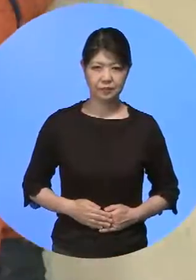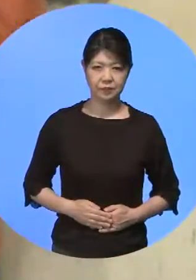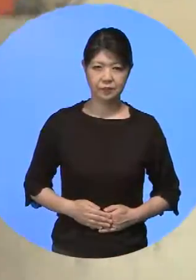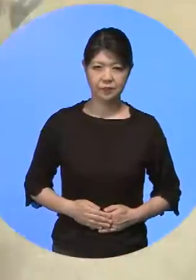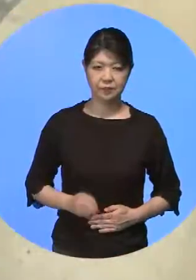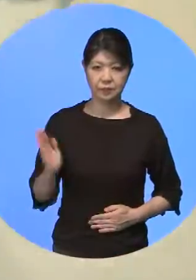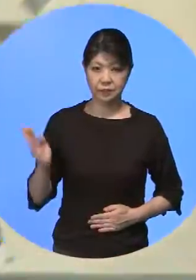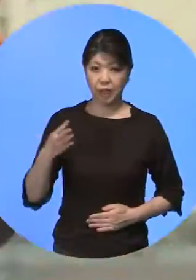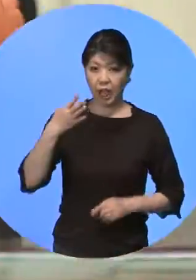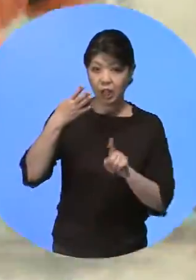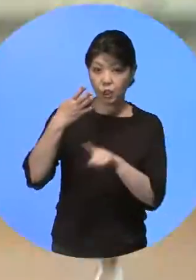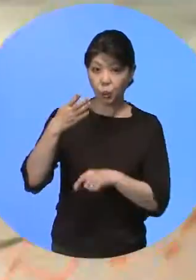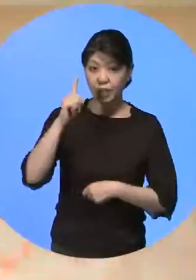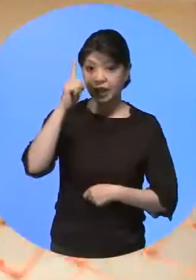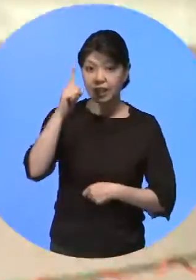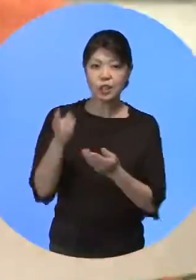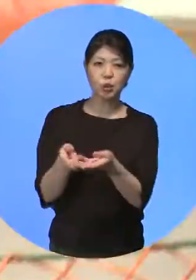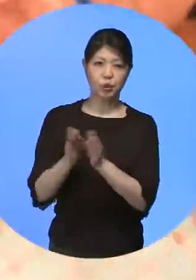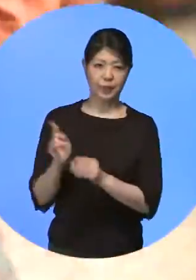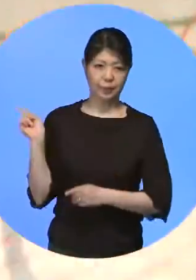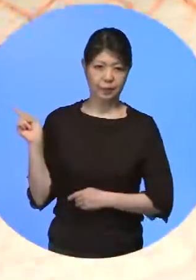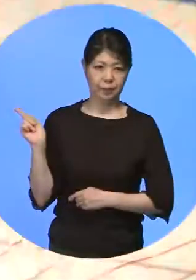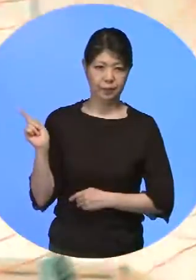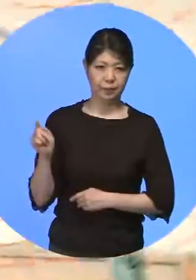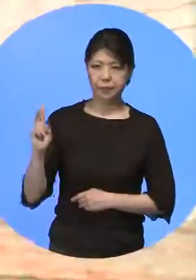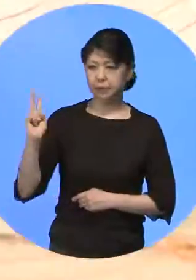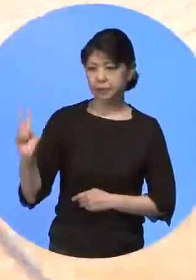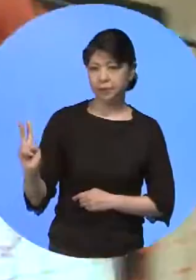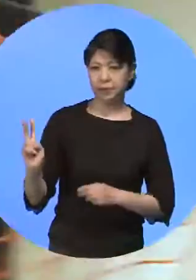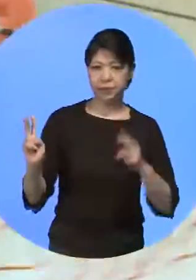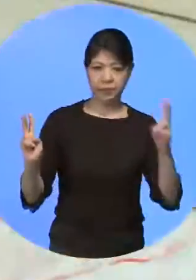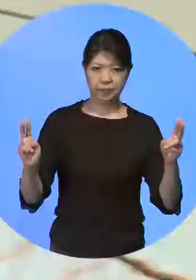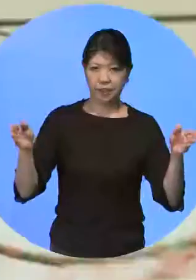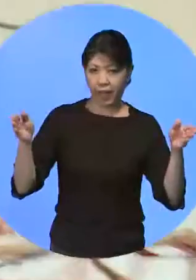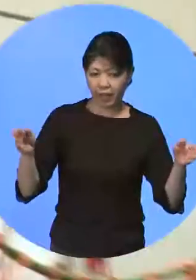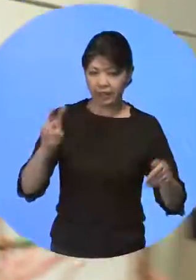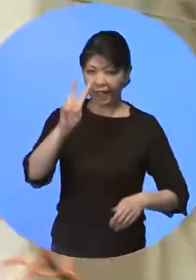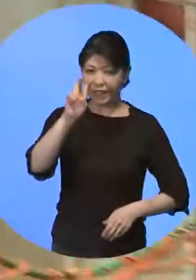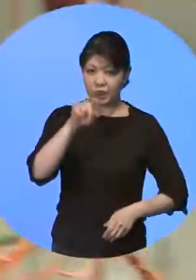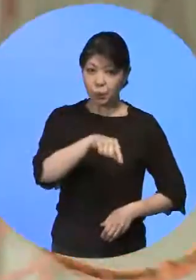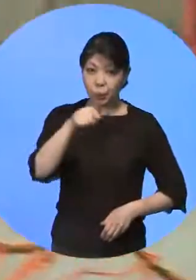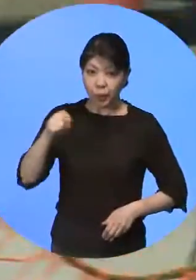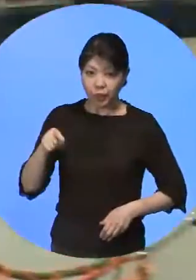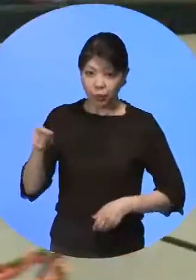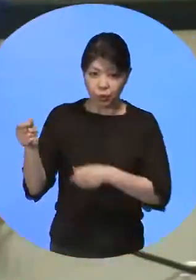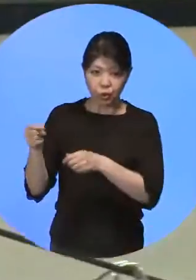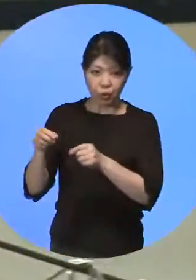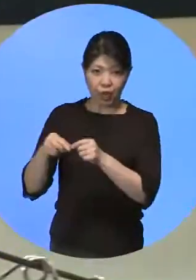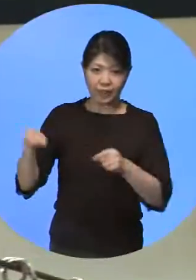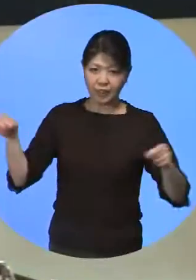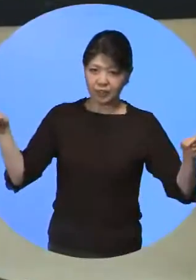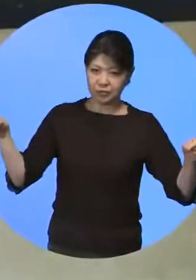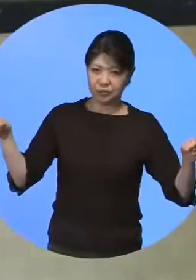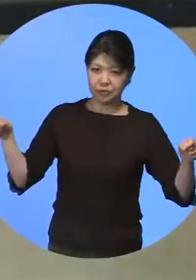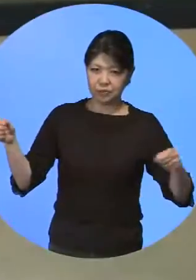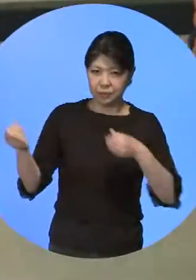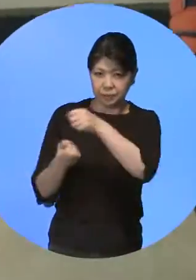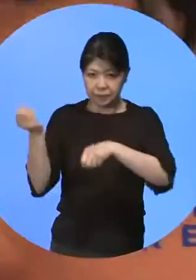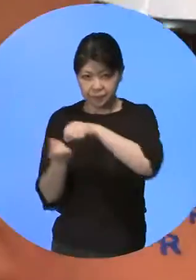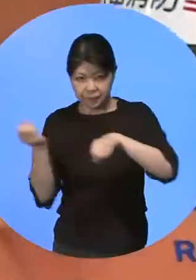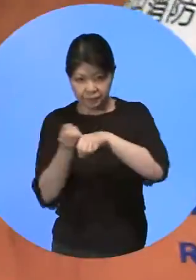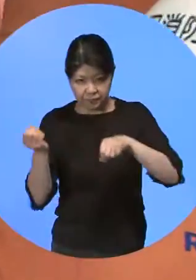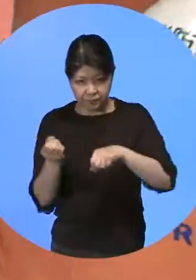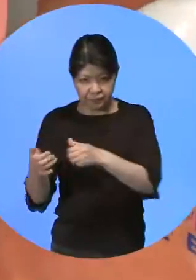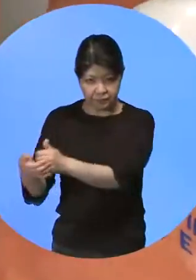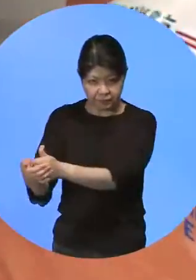ロープブリッジ救出訓練は4人1組で行われ、2人の隊員が20メートル離れた対面の塔